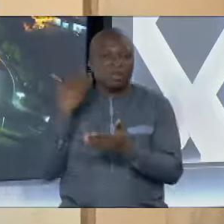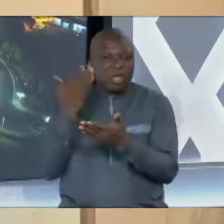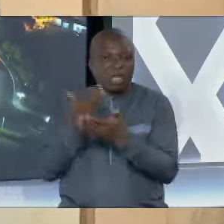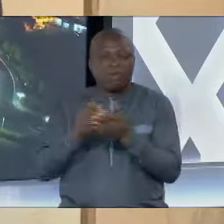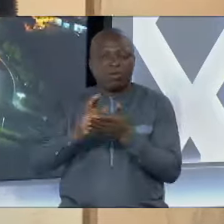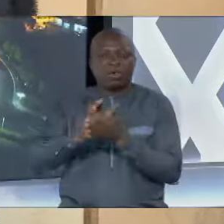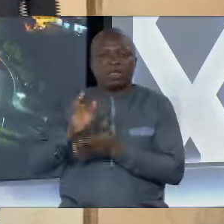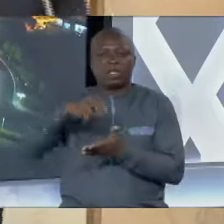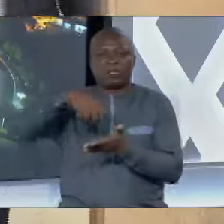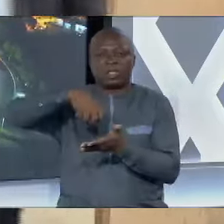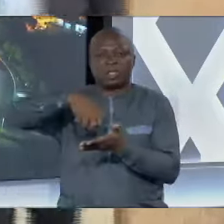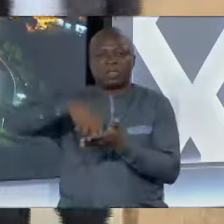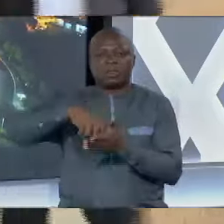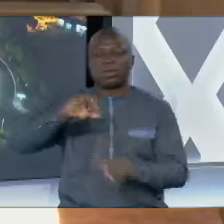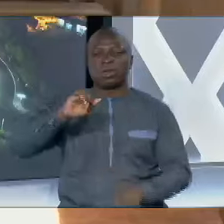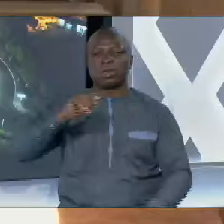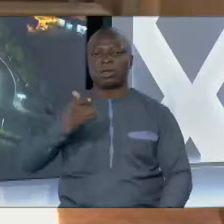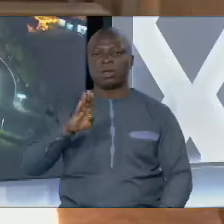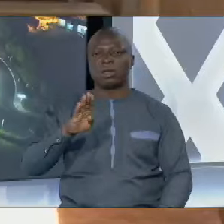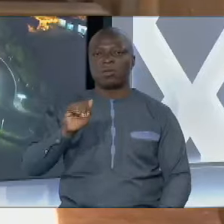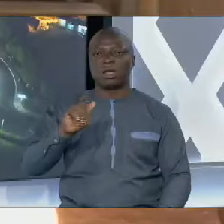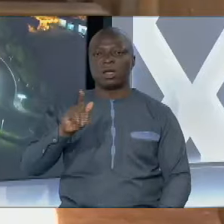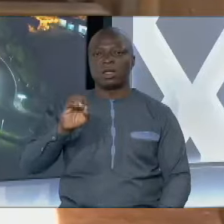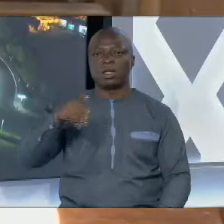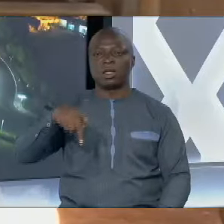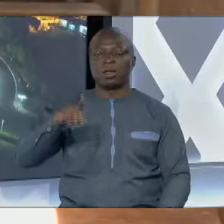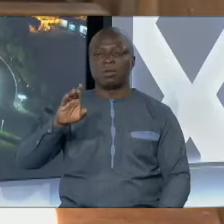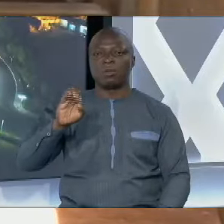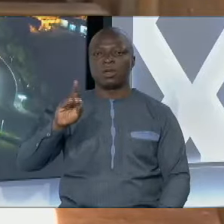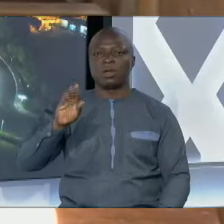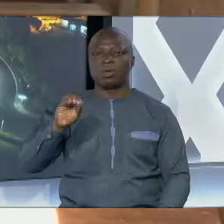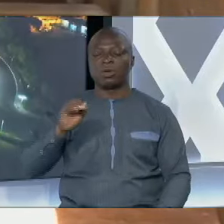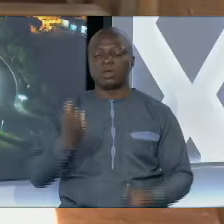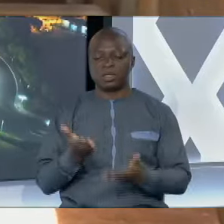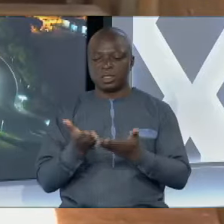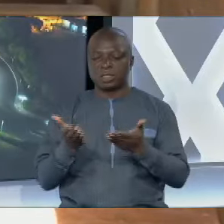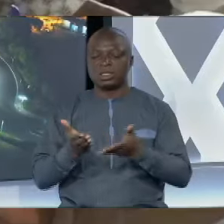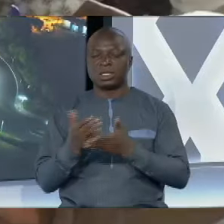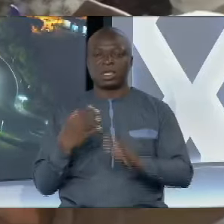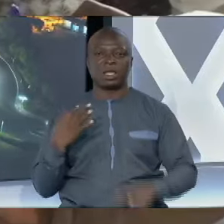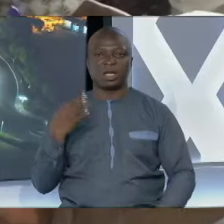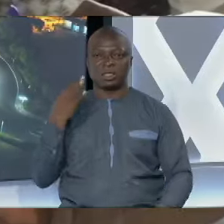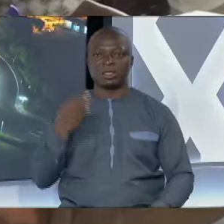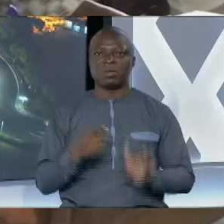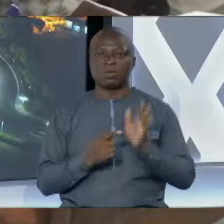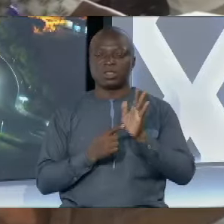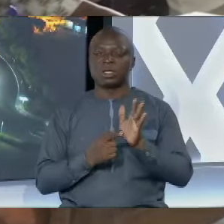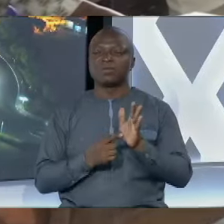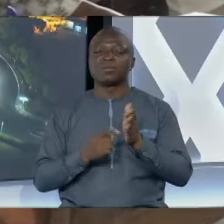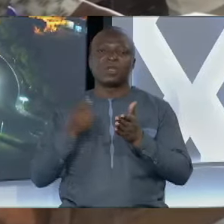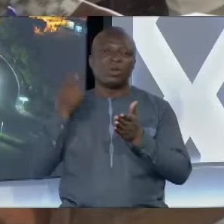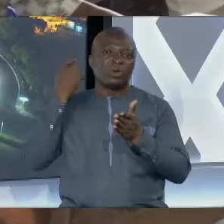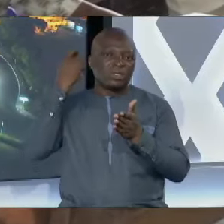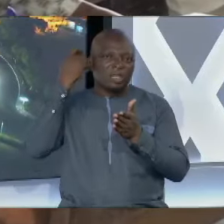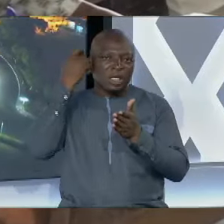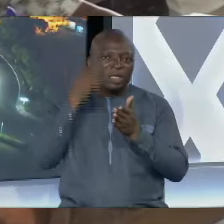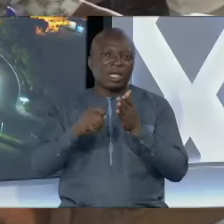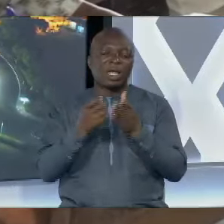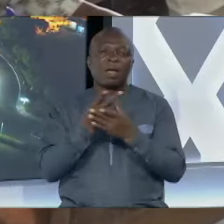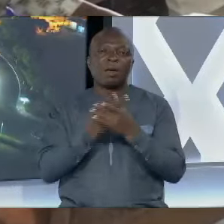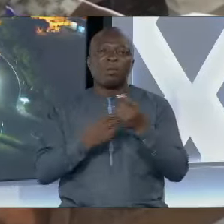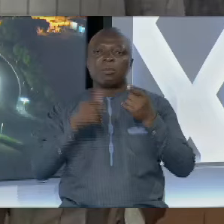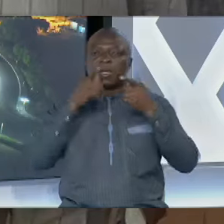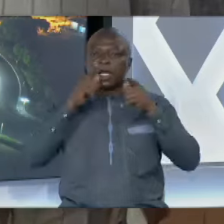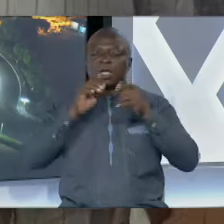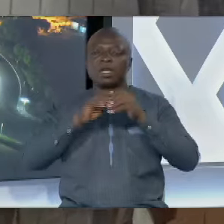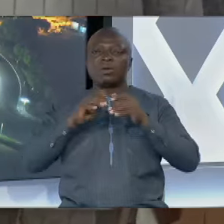collège protestant d'Agbalepédogan. Ici, les candidats de deux filières, à savoir le secrétariat bilingue et le secrétariat